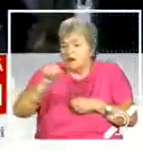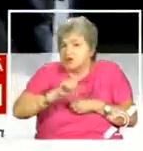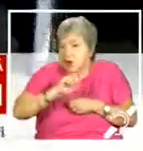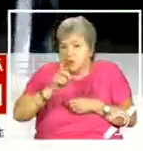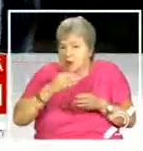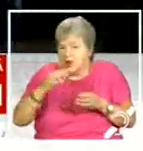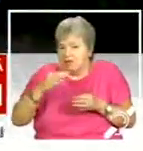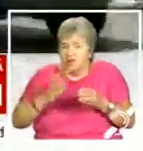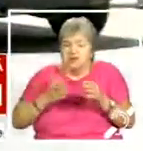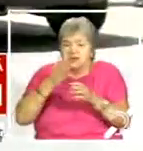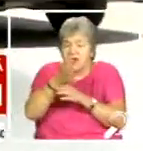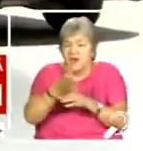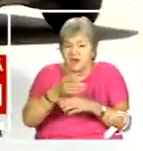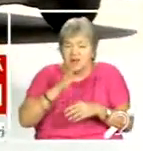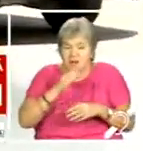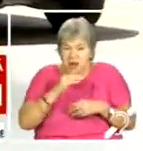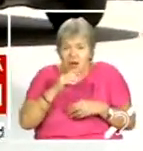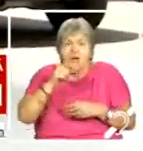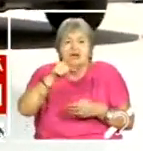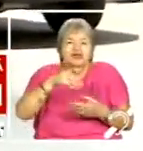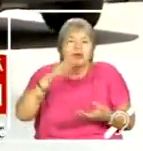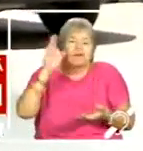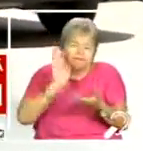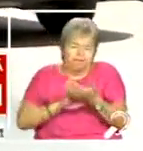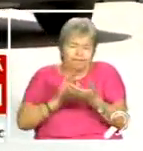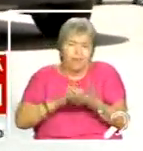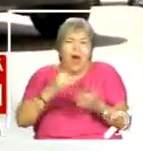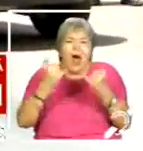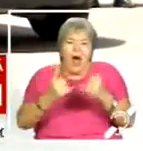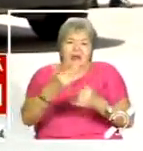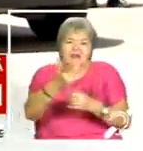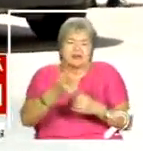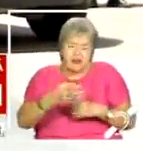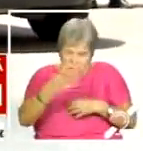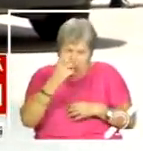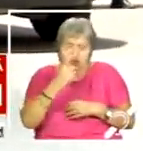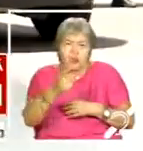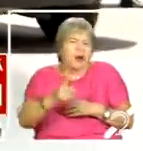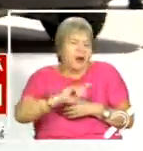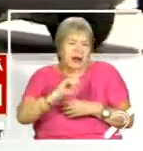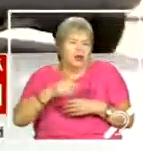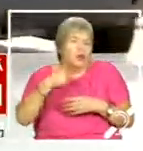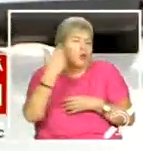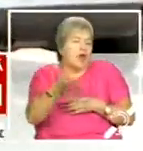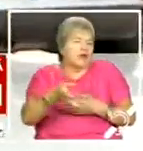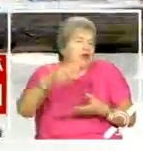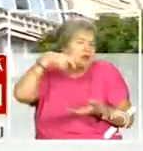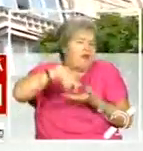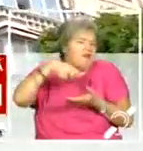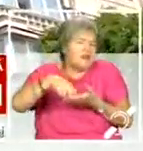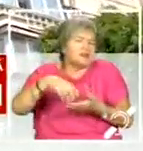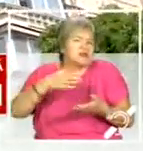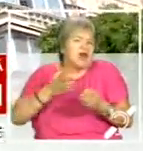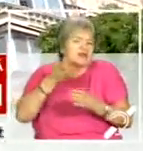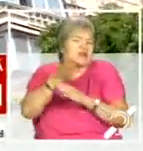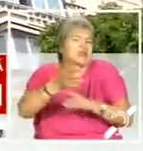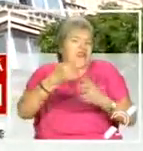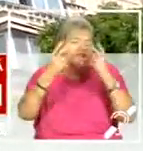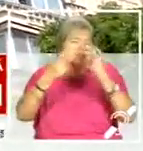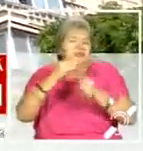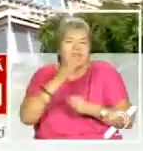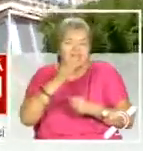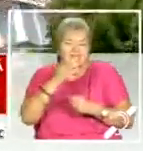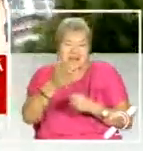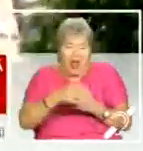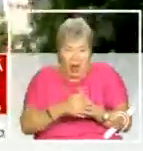probabil motivul gestului său de astăzi ar fi legat de acest refuz al funcționarilor de la ambasada Israelului